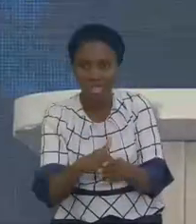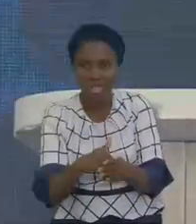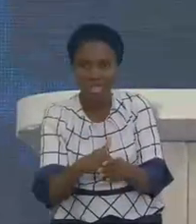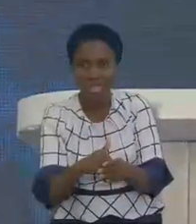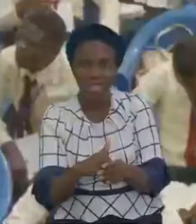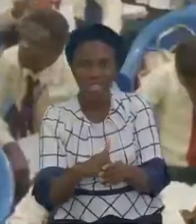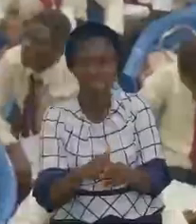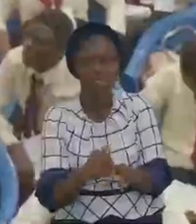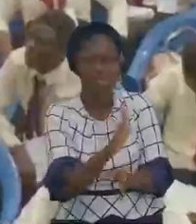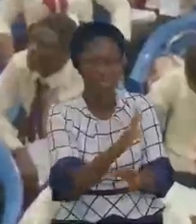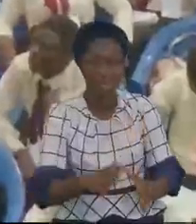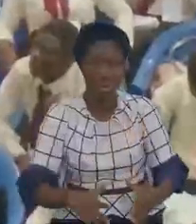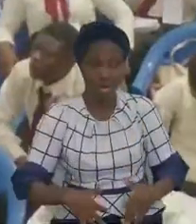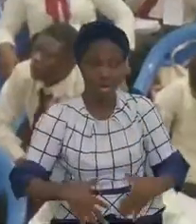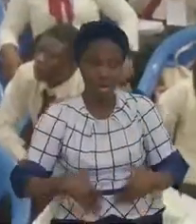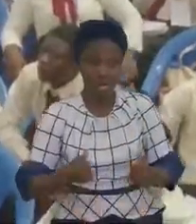dans la vie.